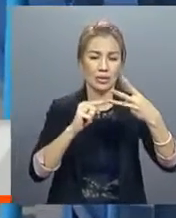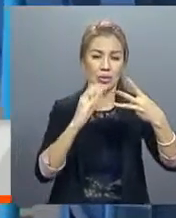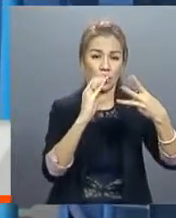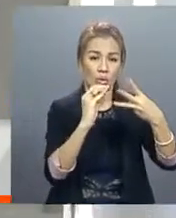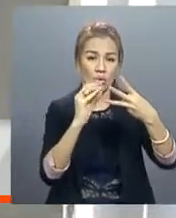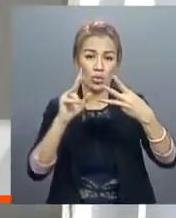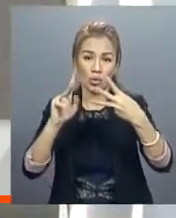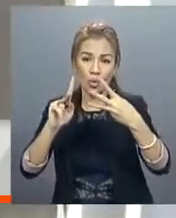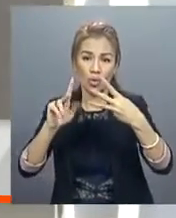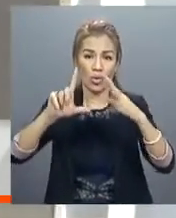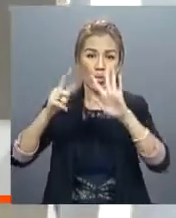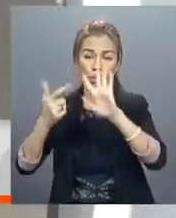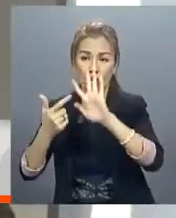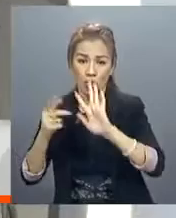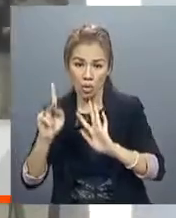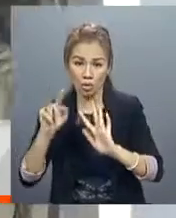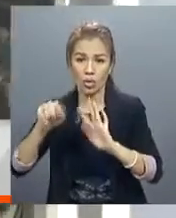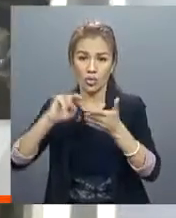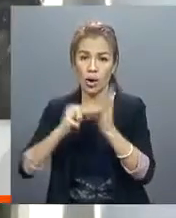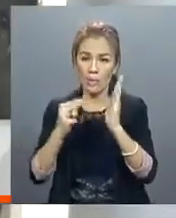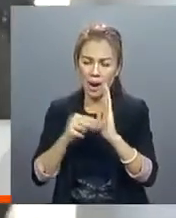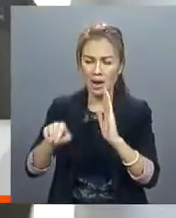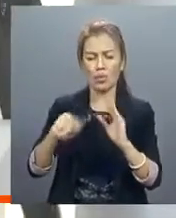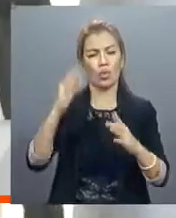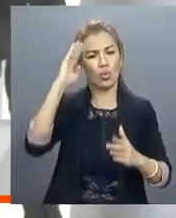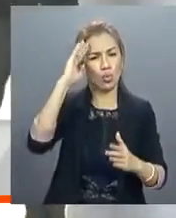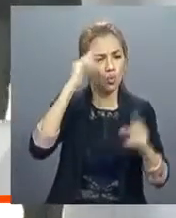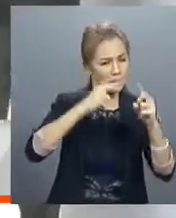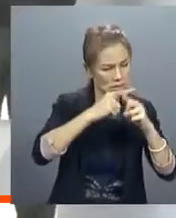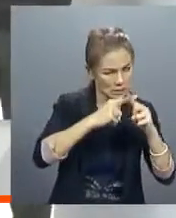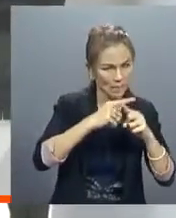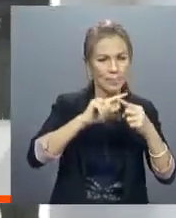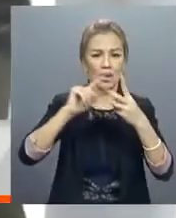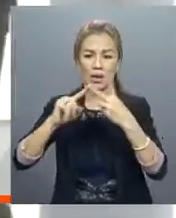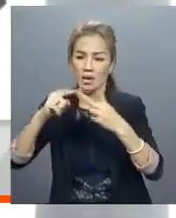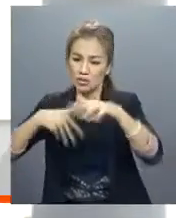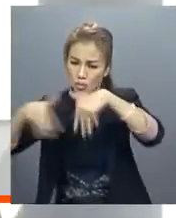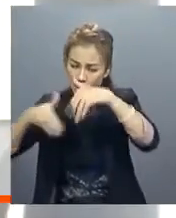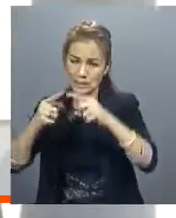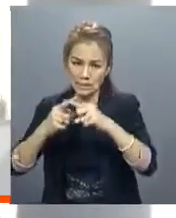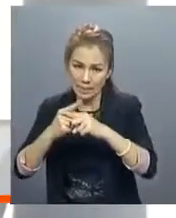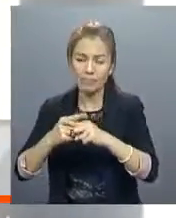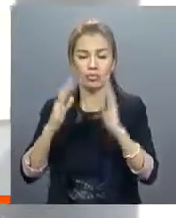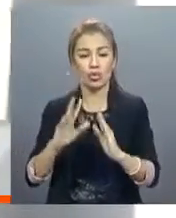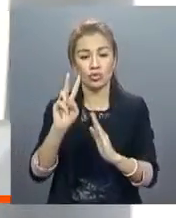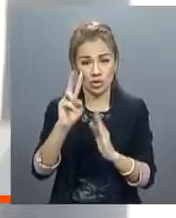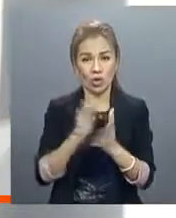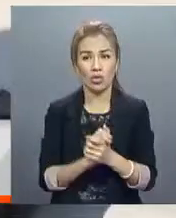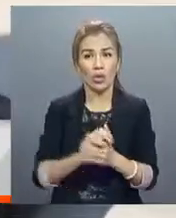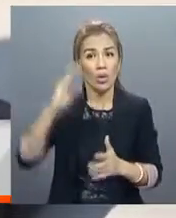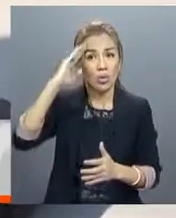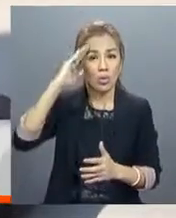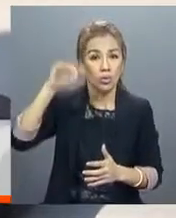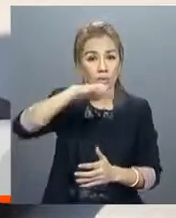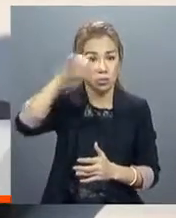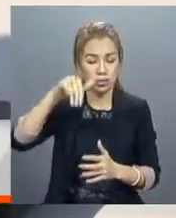าดเจ็บ7นายและชาวบ้านได้รับบาดเจ็บอีก2คนส่วนที่จังหวัดยะลามีเหตุซุ่มยิงฐานเจ้าหน้าที่ฝ่ายความมั่นคงในพื้นที่จังหวั